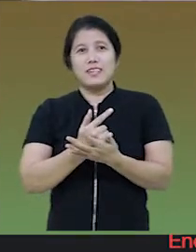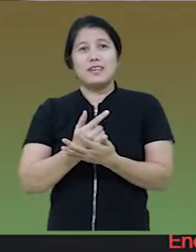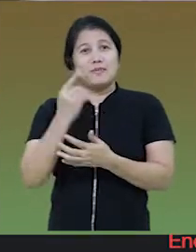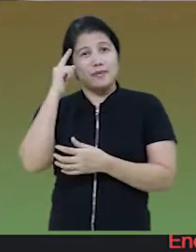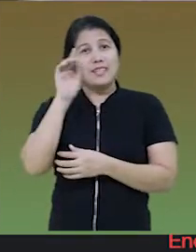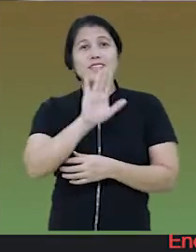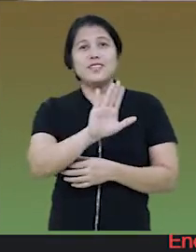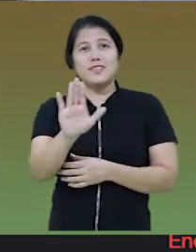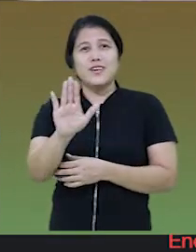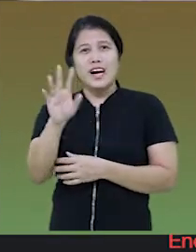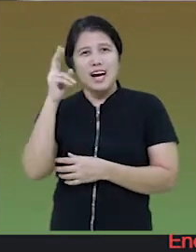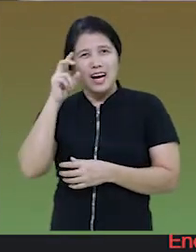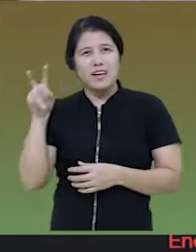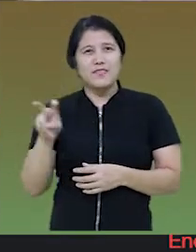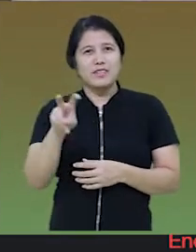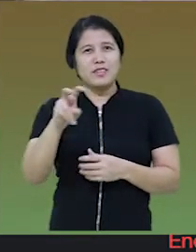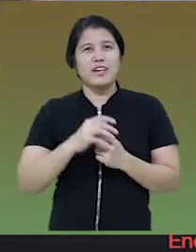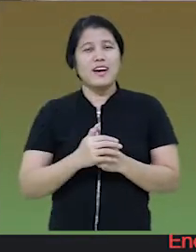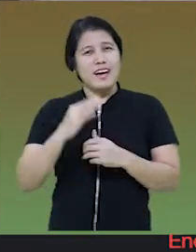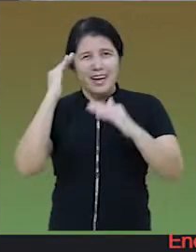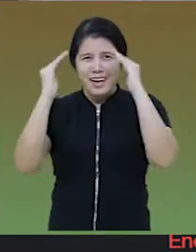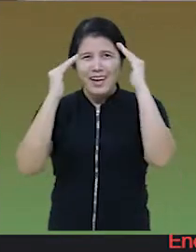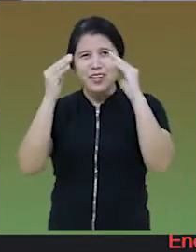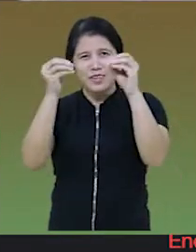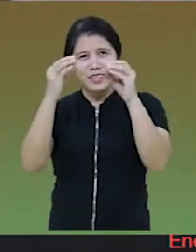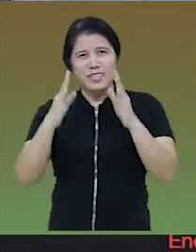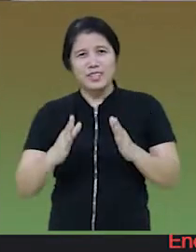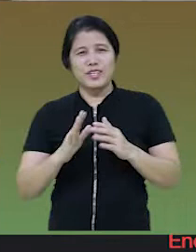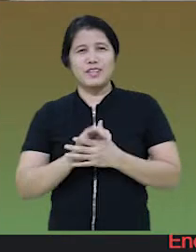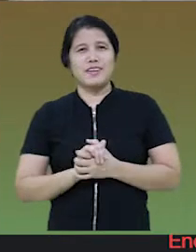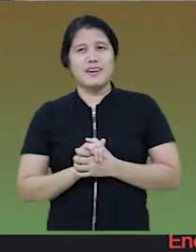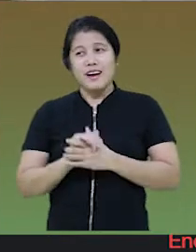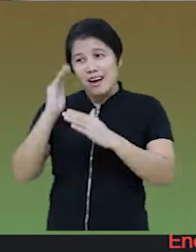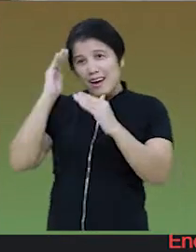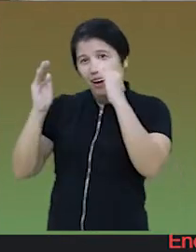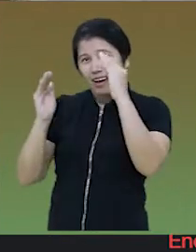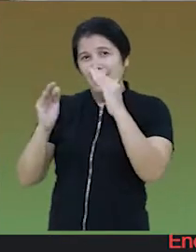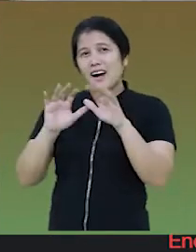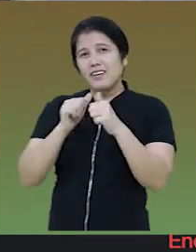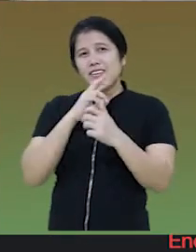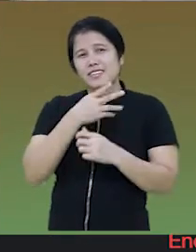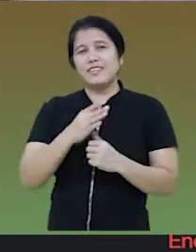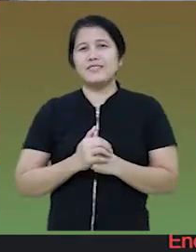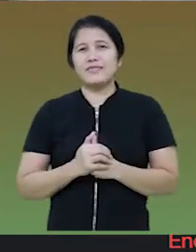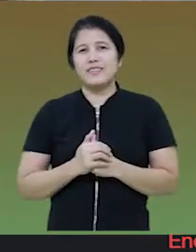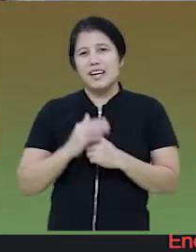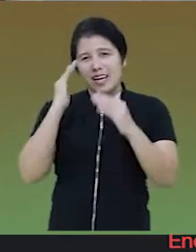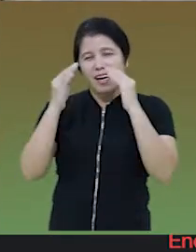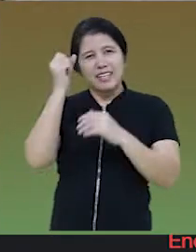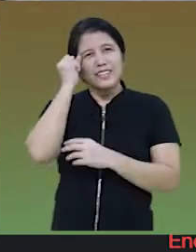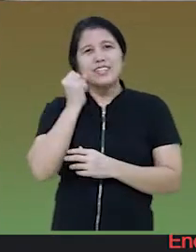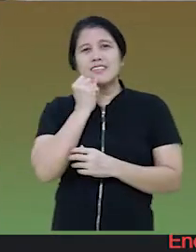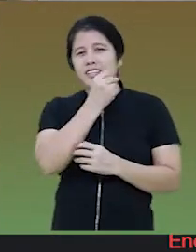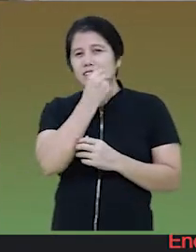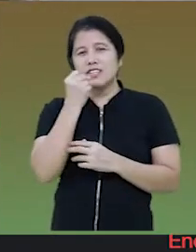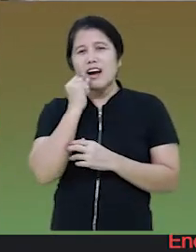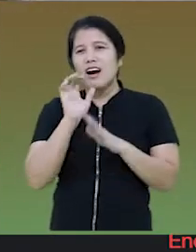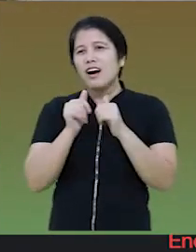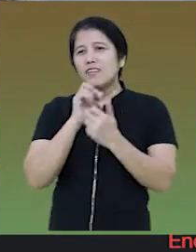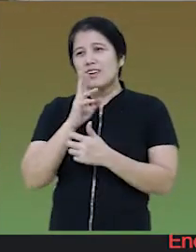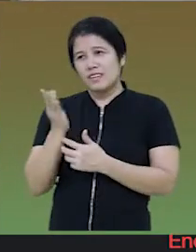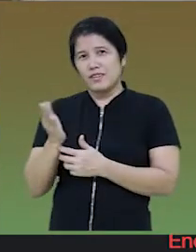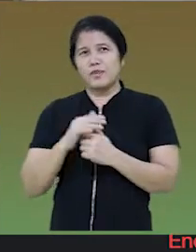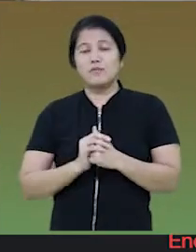kaalaman sa inyong adventure. Hello po, Teacher. Kumusta po kayo? Hi, Shen at Sha. Mabuti